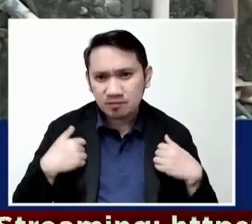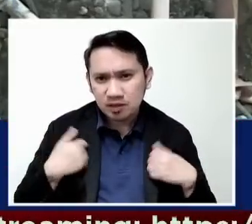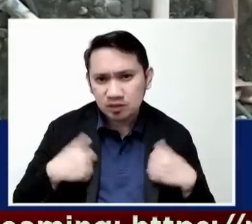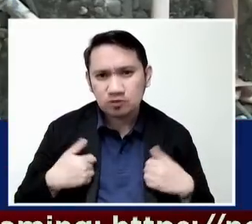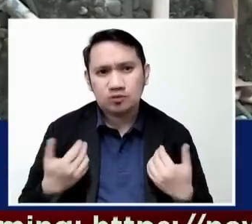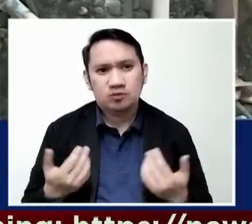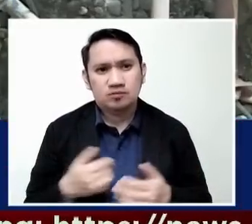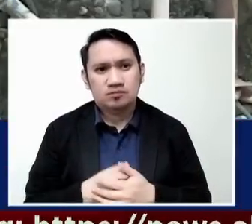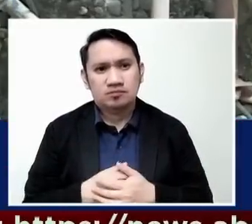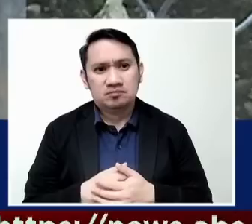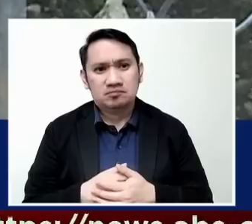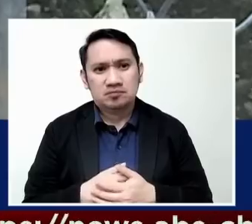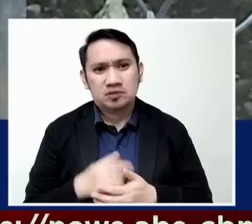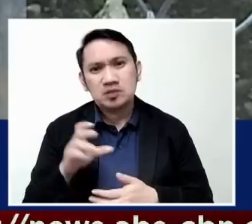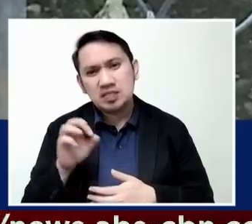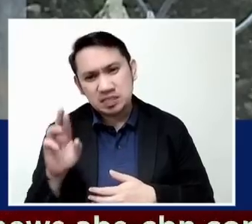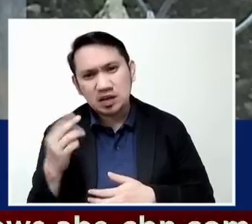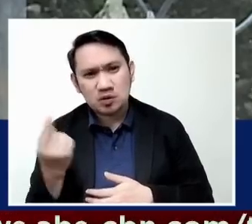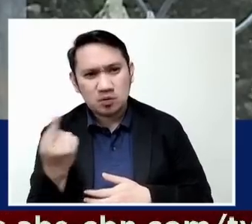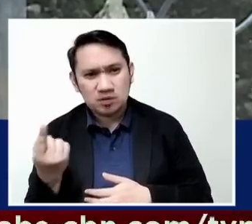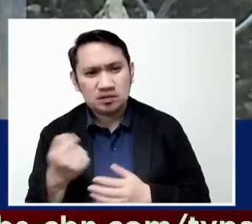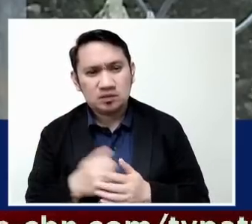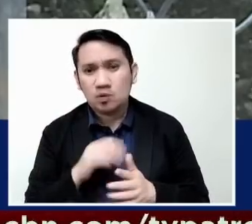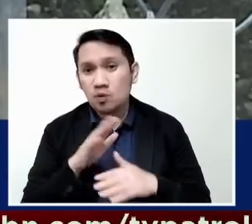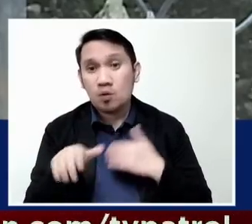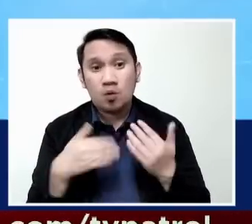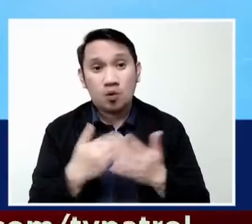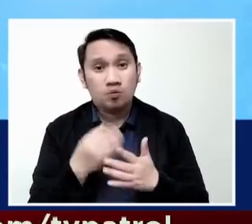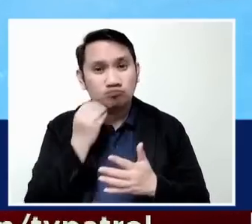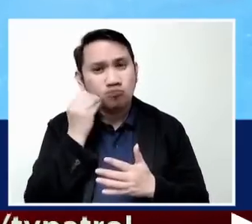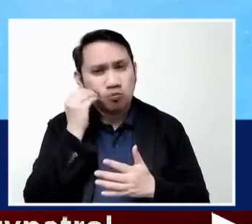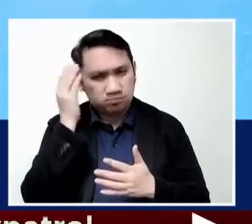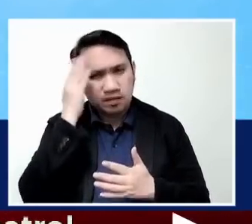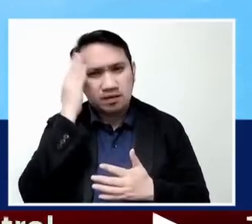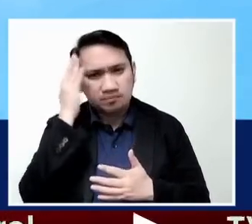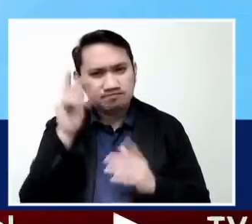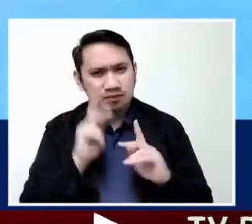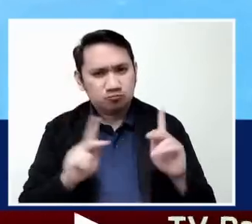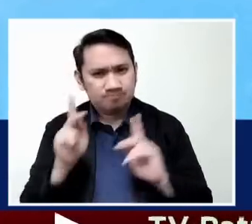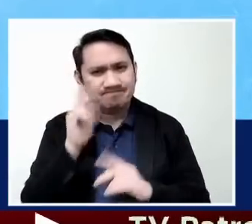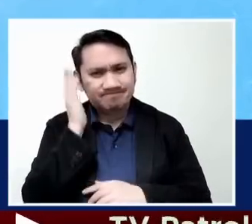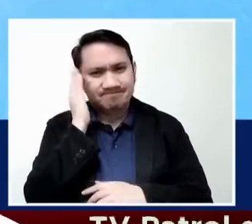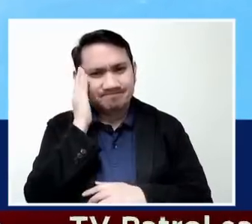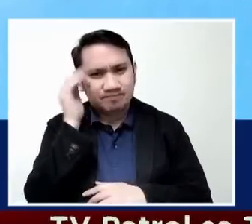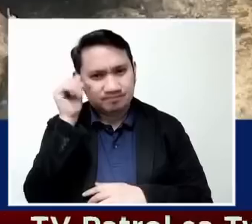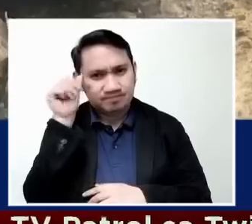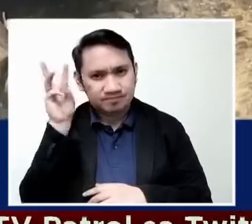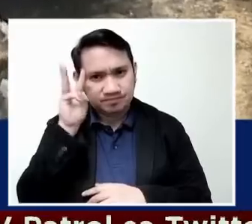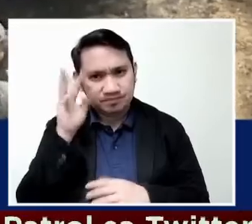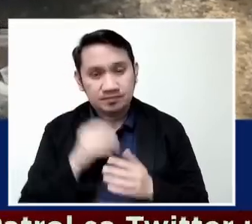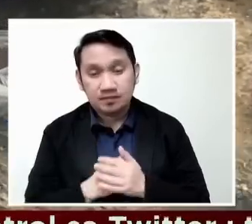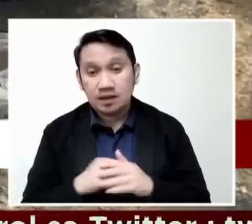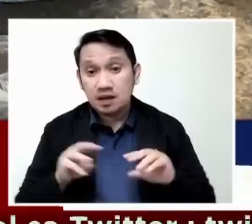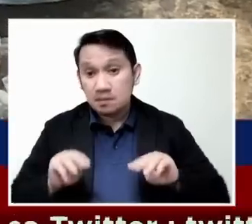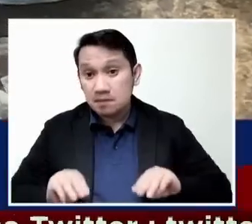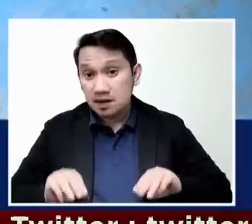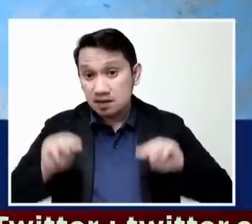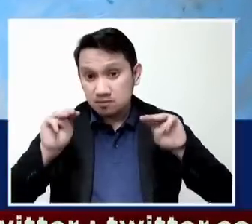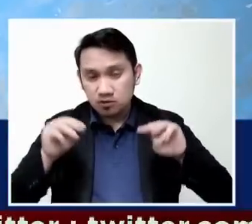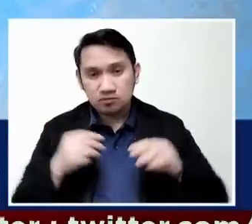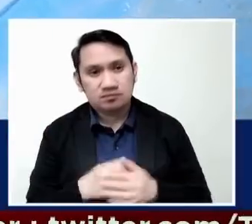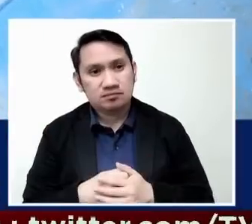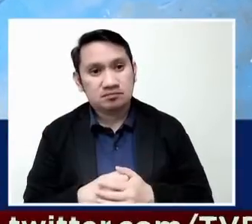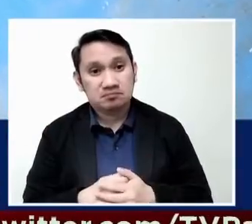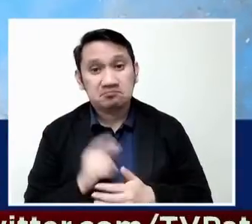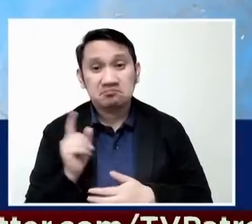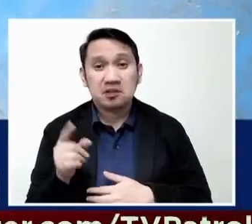unless mag-CR lang talaga. So lahat ng kasama namin sa bahay, alam na yon. Sa Malabon City, nangihinayang naman ang isang